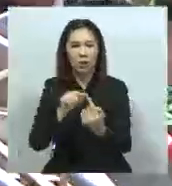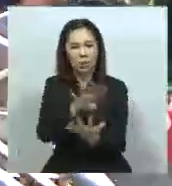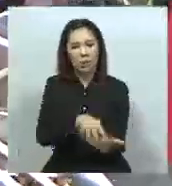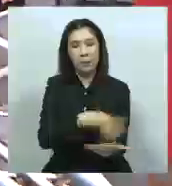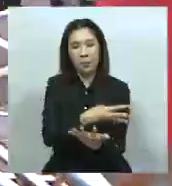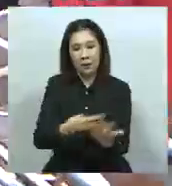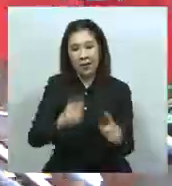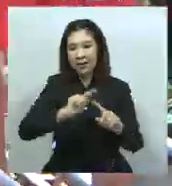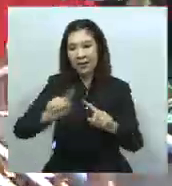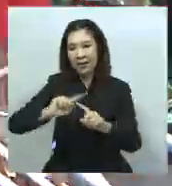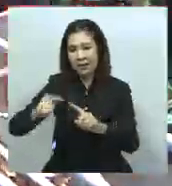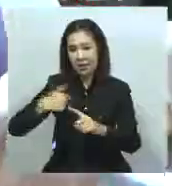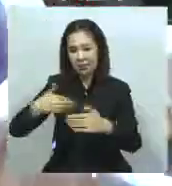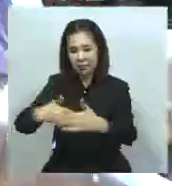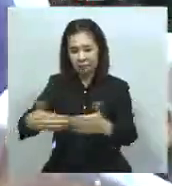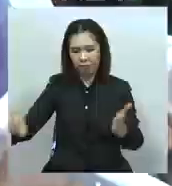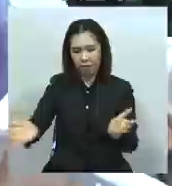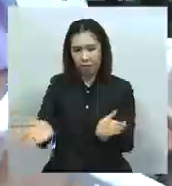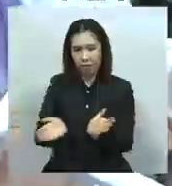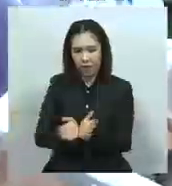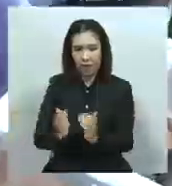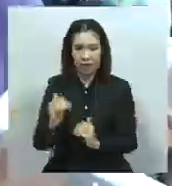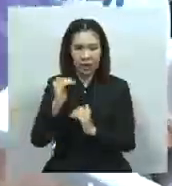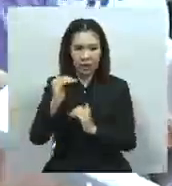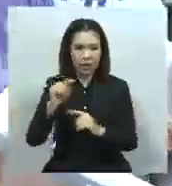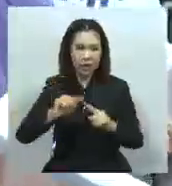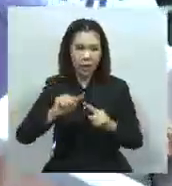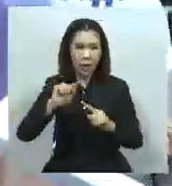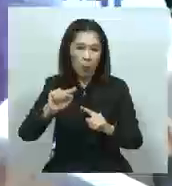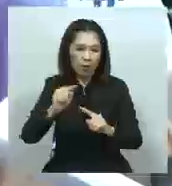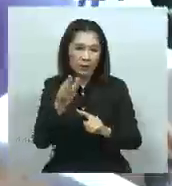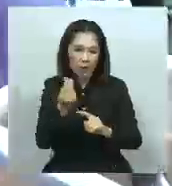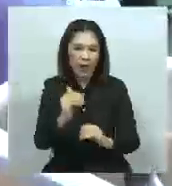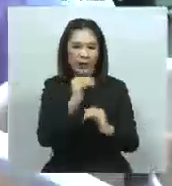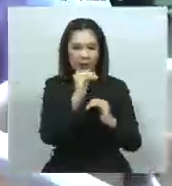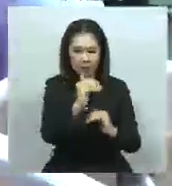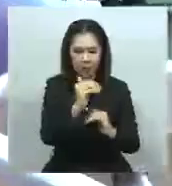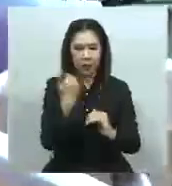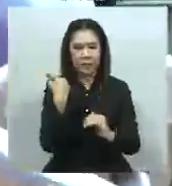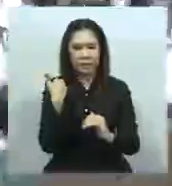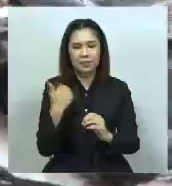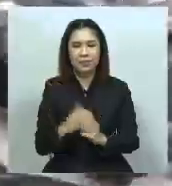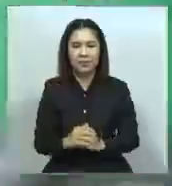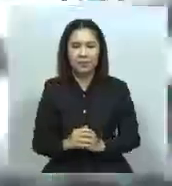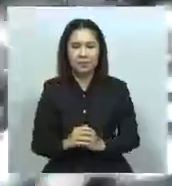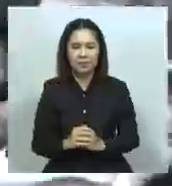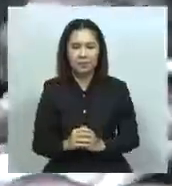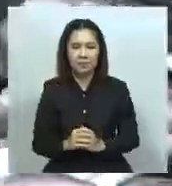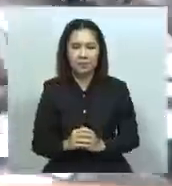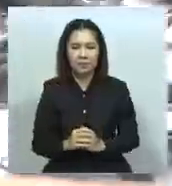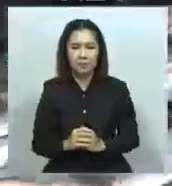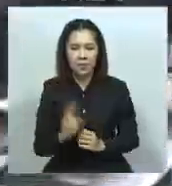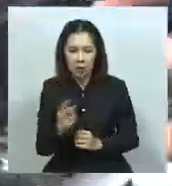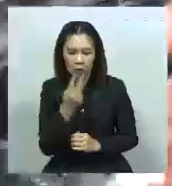ทั้งเรื่องของการปิดอ่าวการจำกัดวันทำประมงการจัดสรรโควต้าก็ดีนะครับล้วนส่งผลให้เห็น